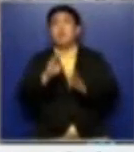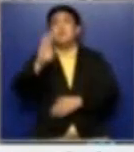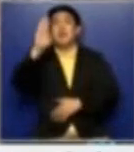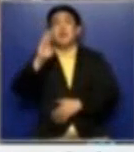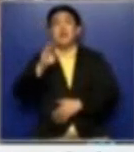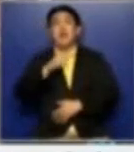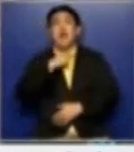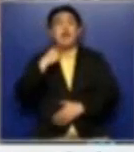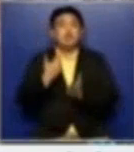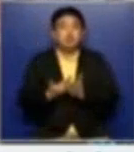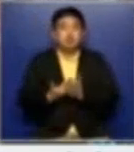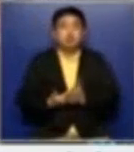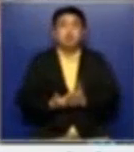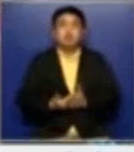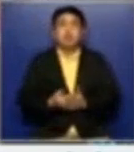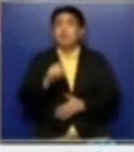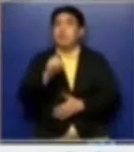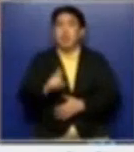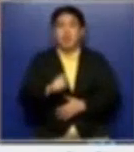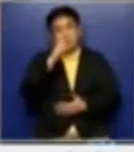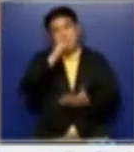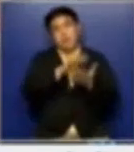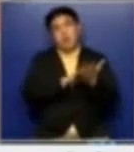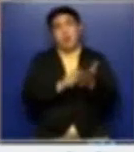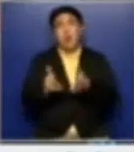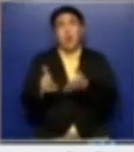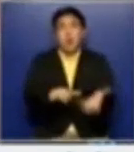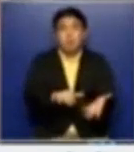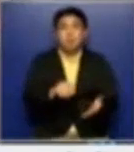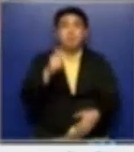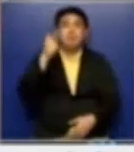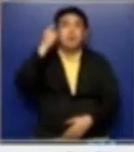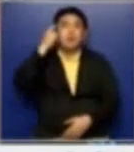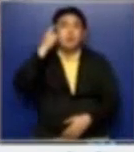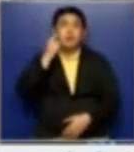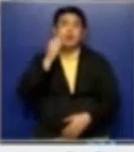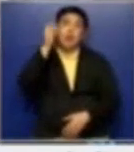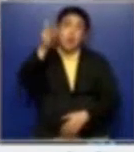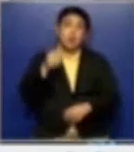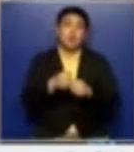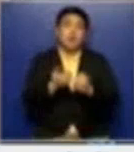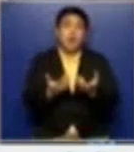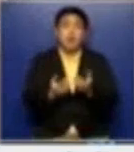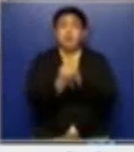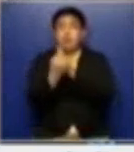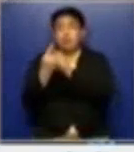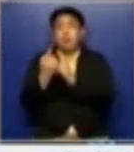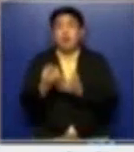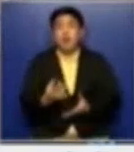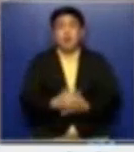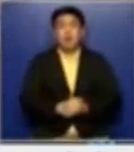งเป็นประเทศจะเจออะไรในอนาคตท่านครับวิกฤตใหญ่ของประเท